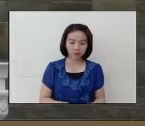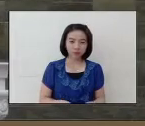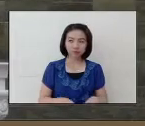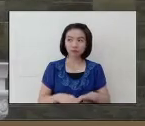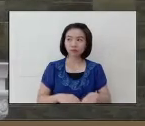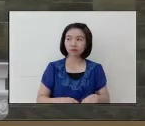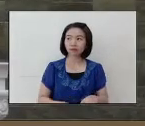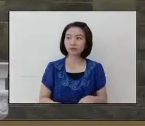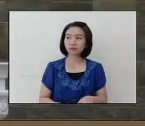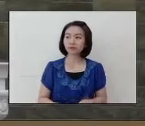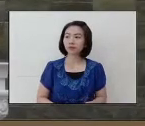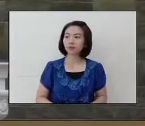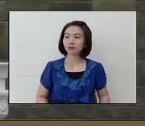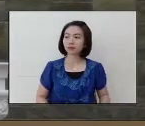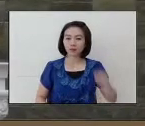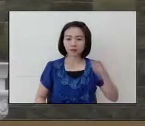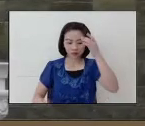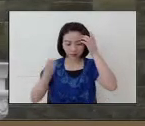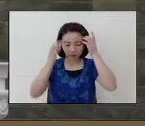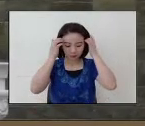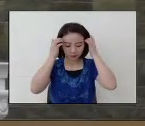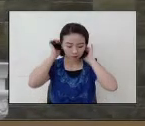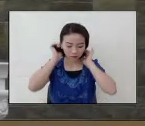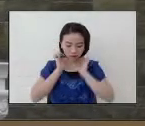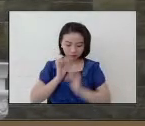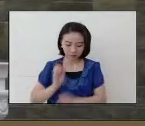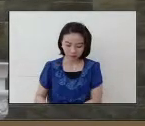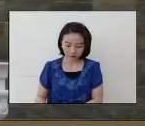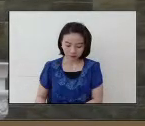8. Okay. You there?